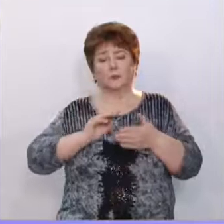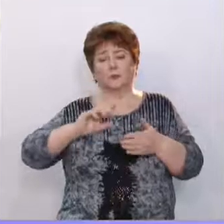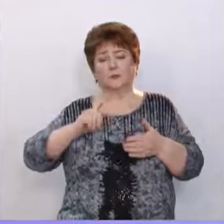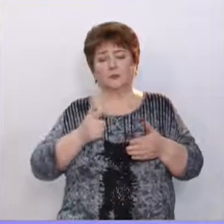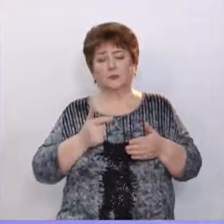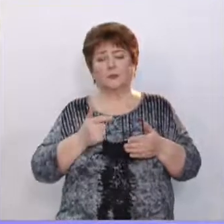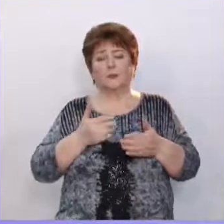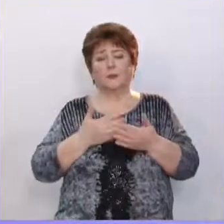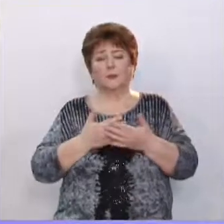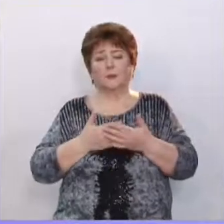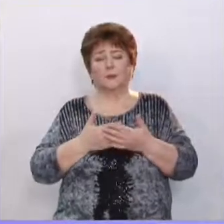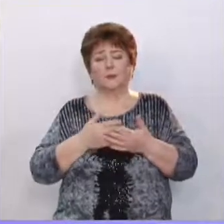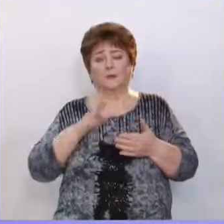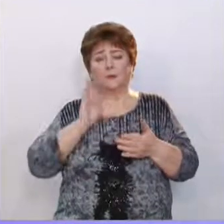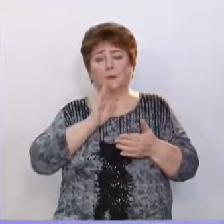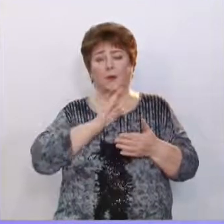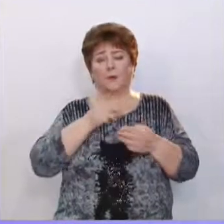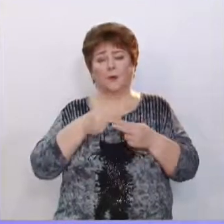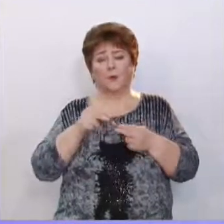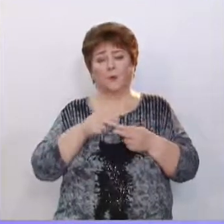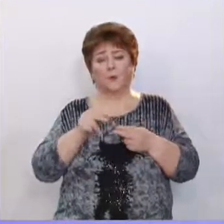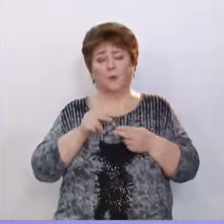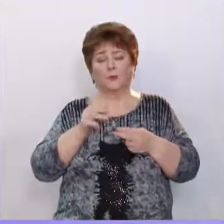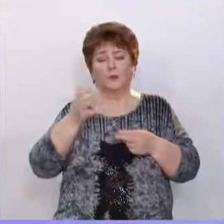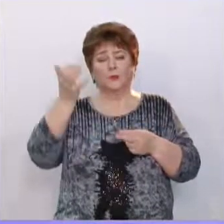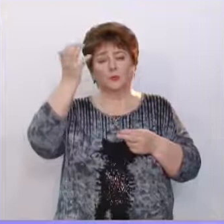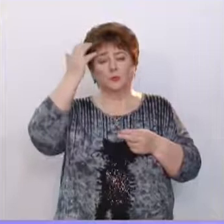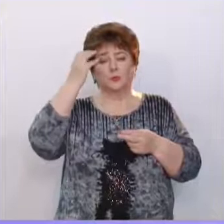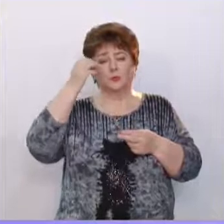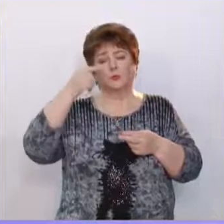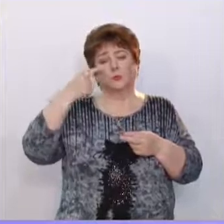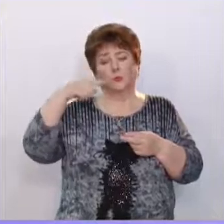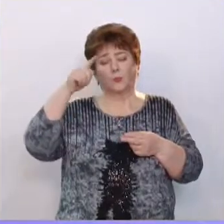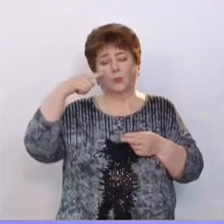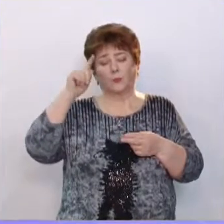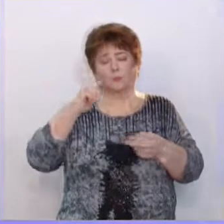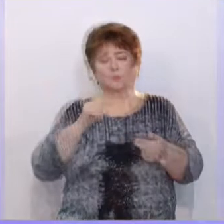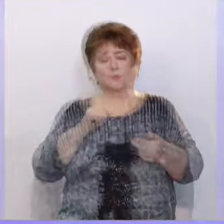знак. Например, мама купила черную тушь.